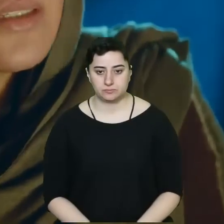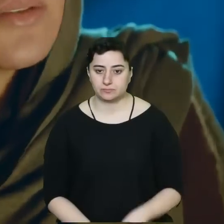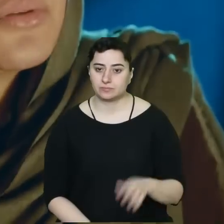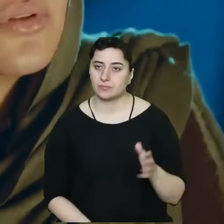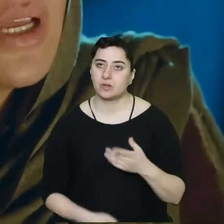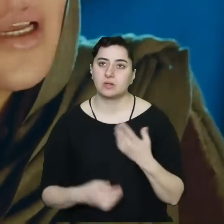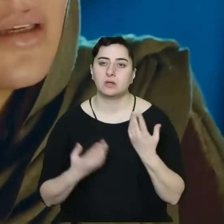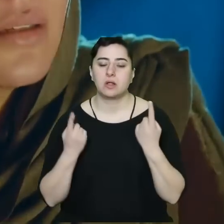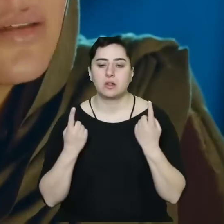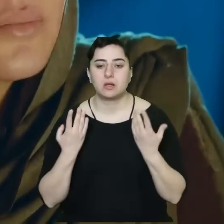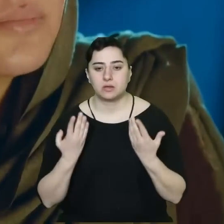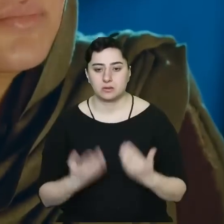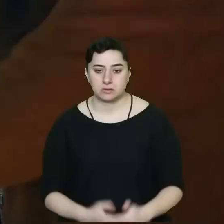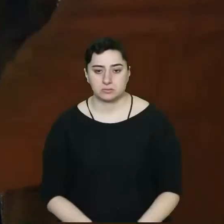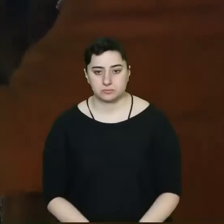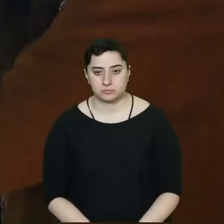Ah ya Resulullah.